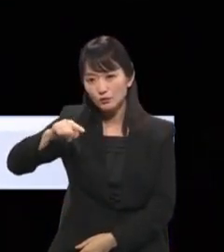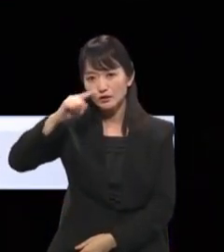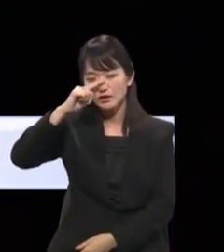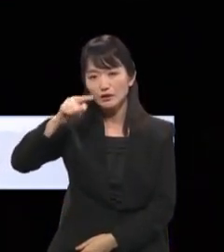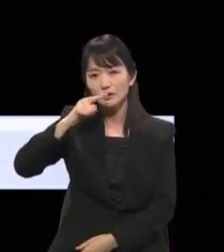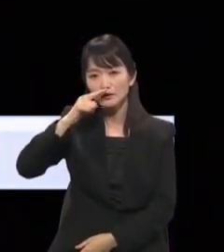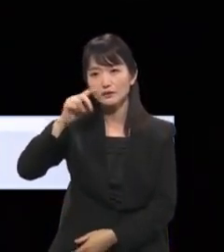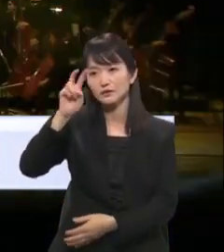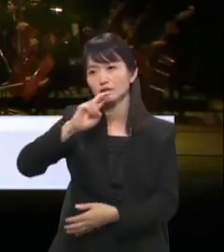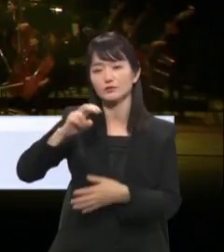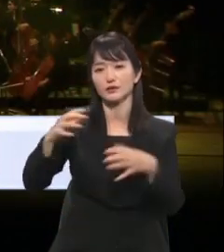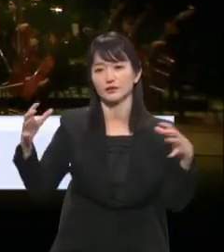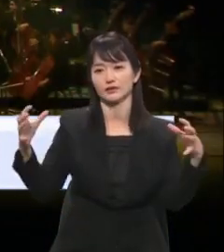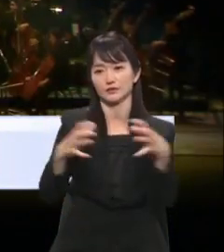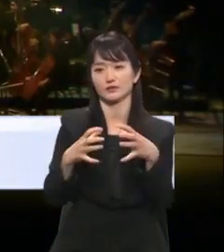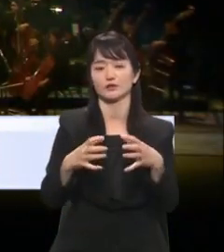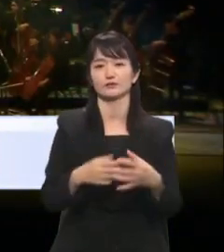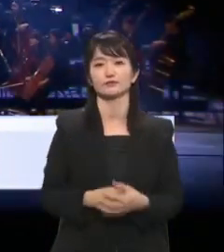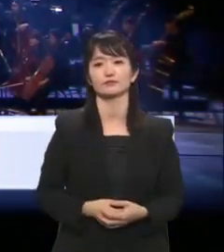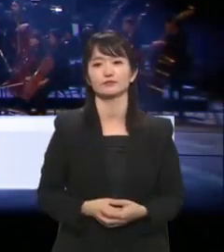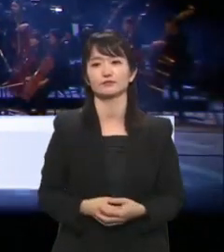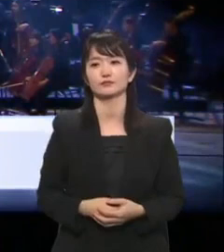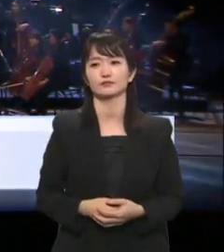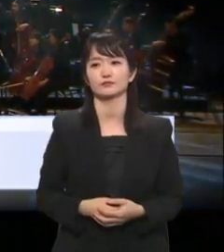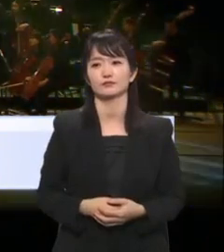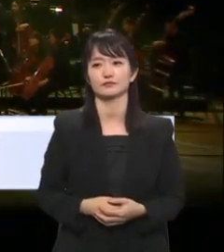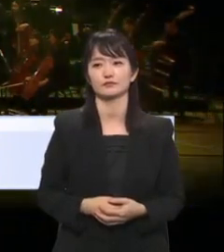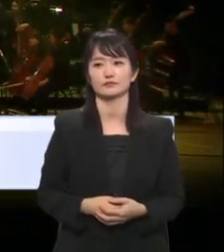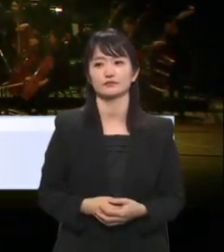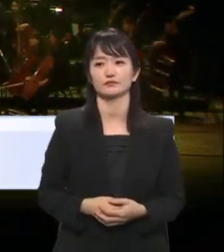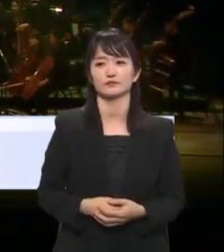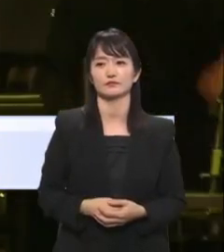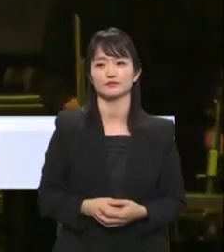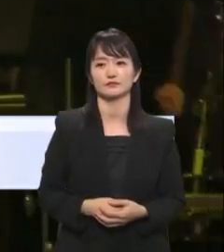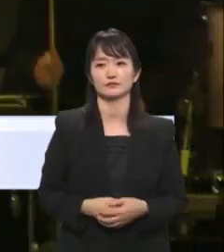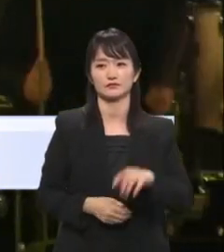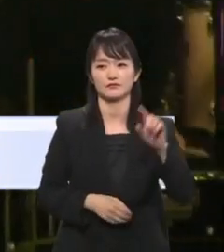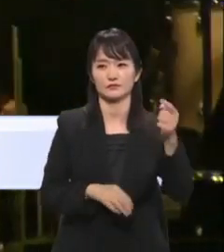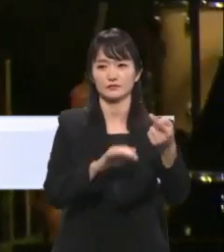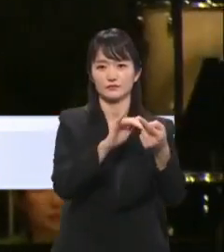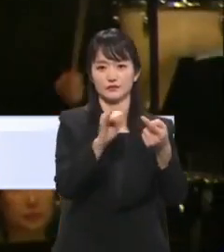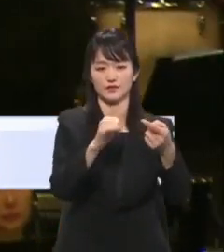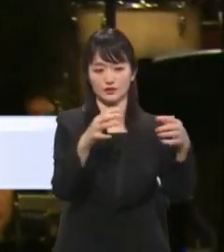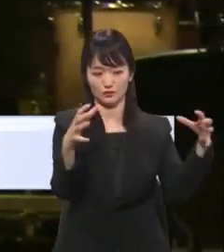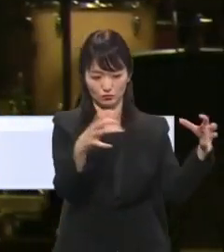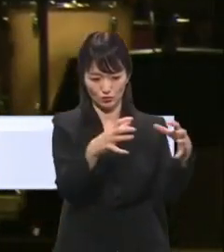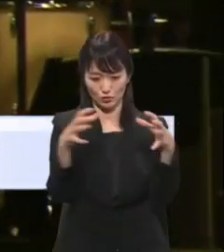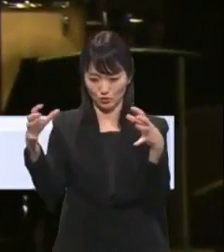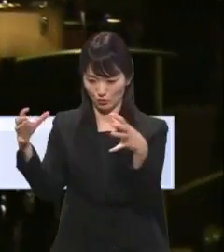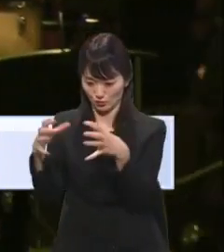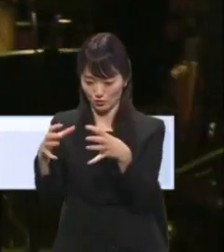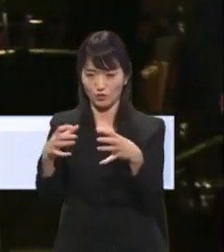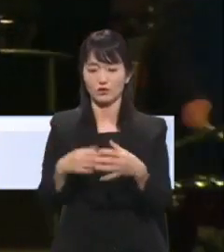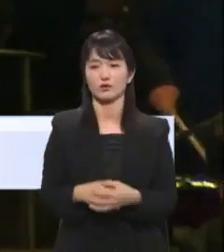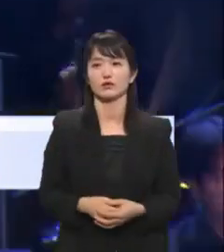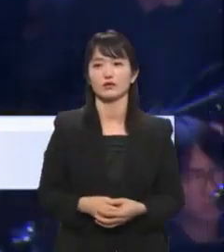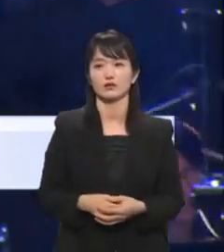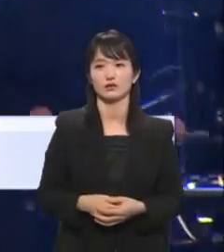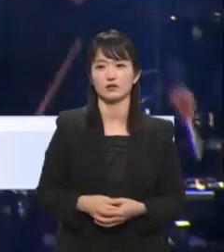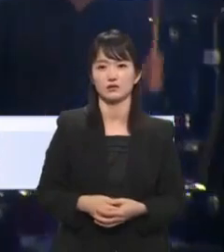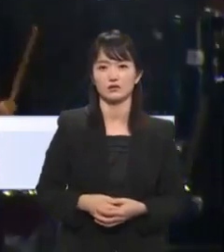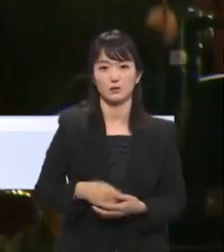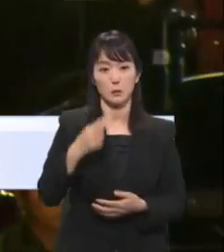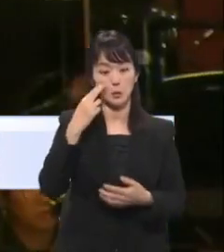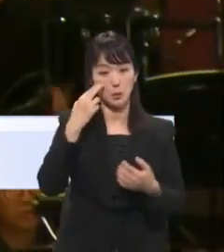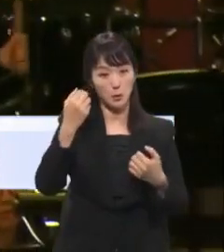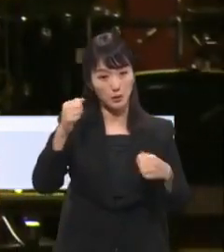맞습니다. 국악이 이끄는 동서양, 저 봐요, 동서양 백인조 오케스트라요. 아. 그 국내에도 최초고 세계에도 최초예요. 그러네요.